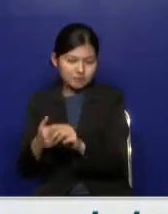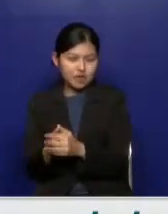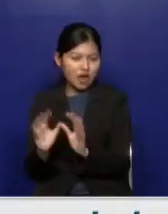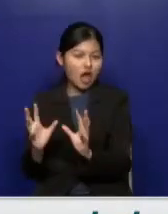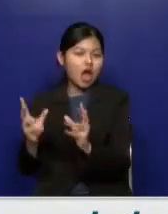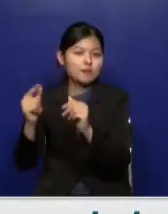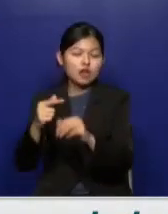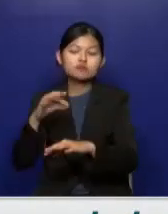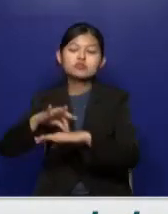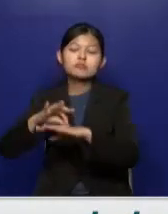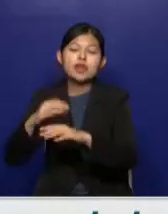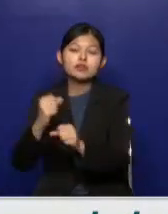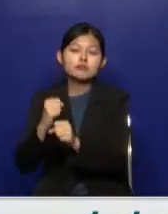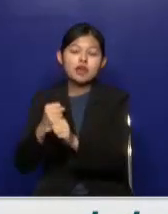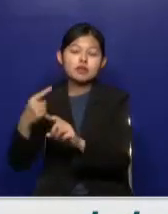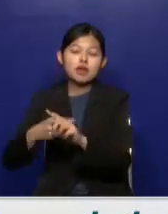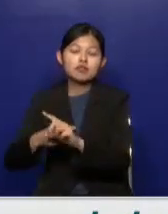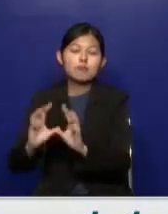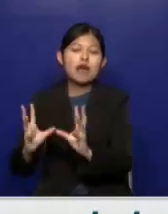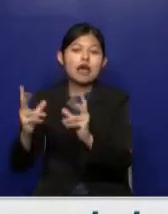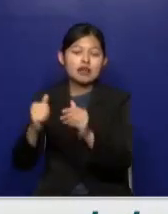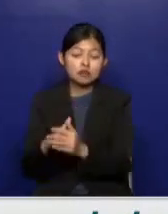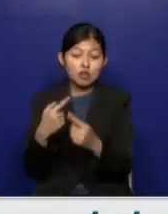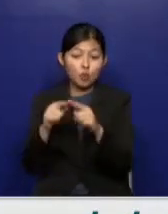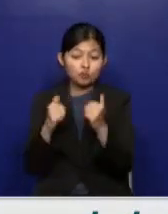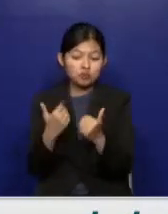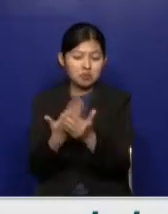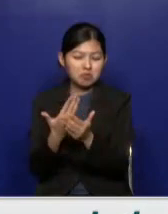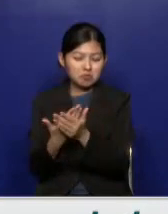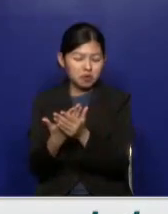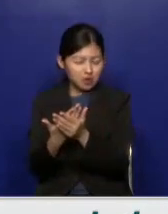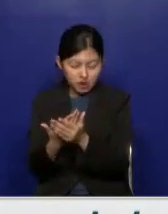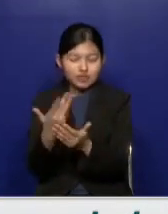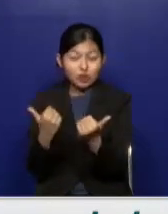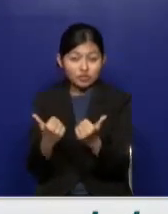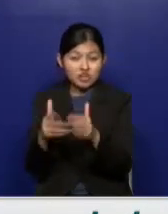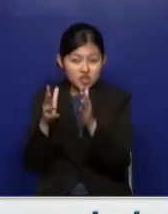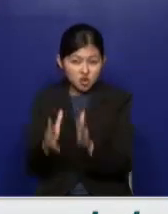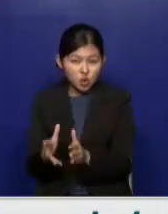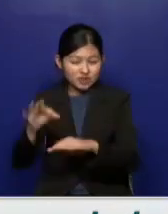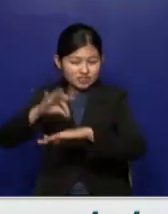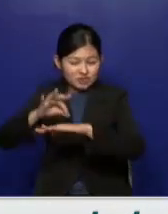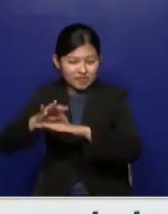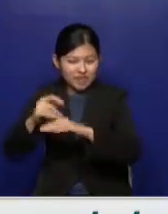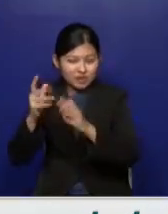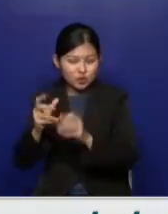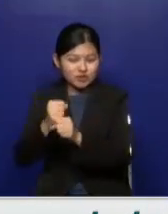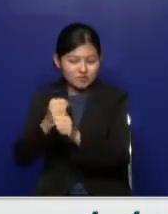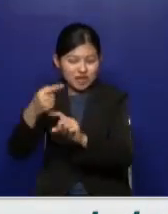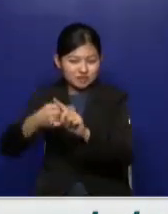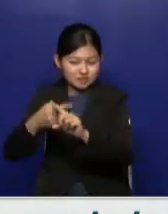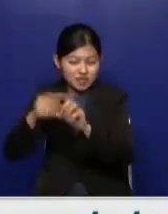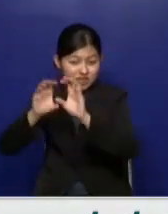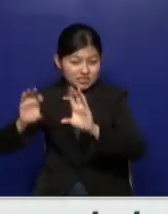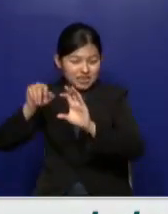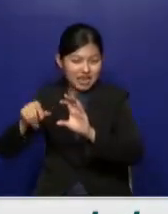ครม.ปี41ไม่เพิ่มข้าราชการไม่เพิ่มลูกจ้างประจำก็ยังเหลือลูกจ้างประจำในระบบอีกประมาณสัก 130,000 คนก็